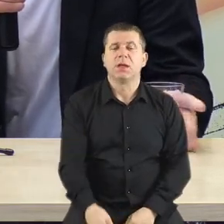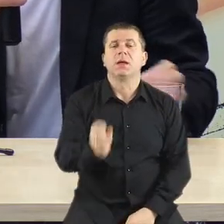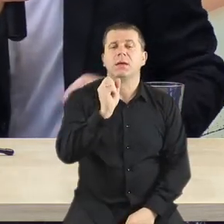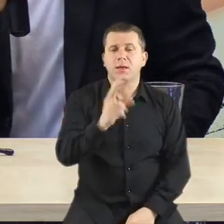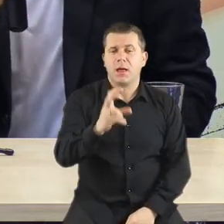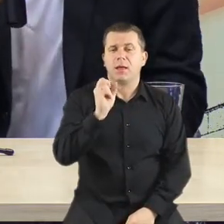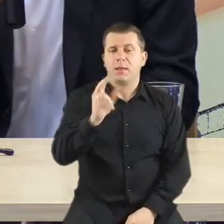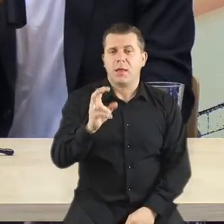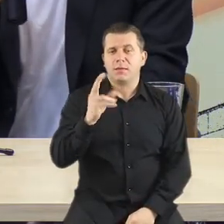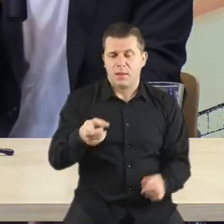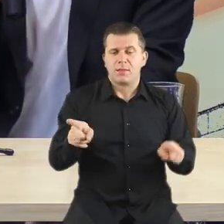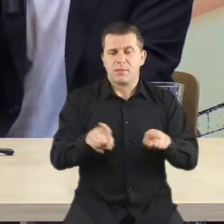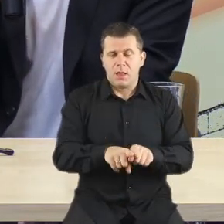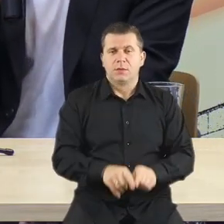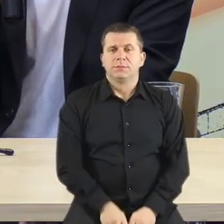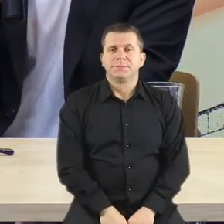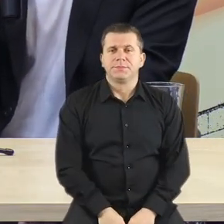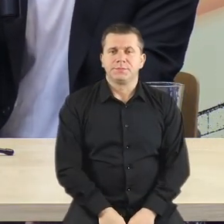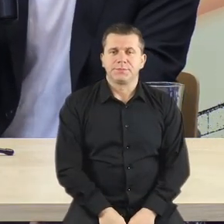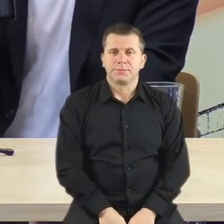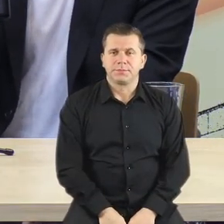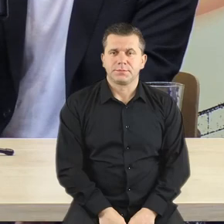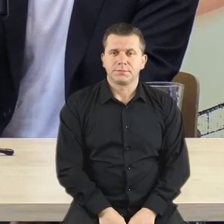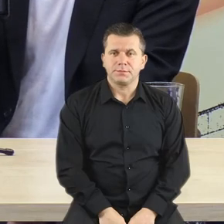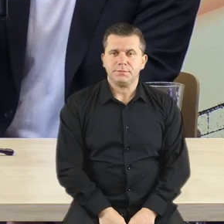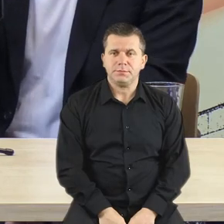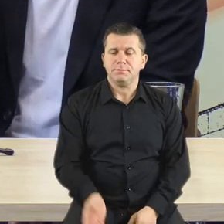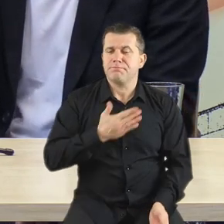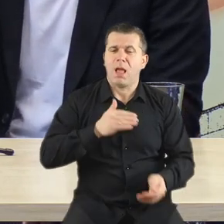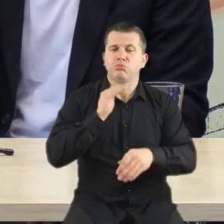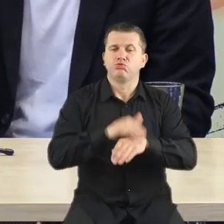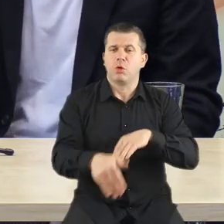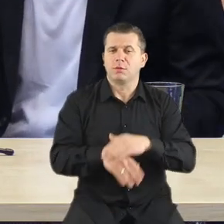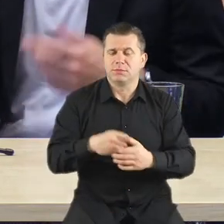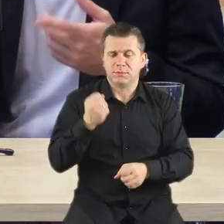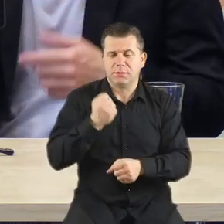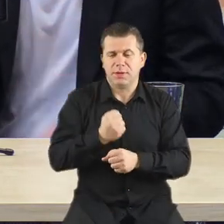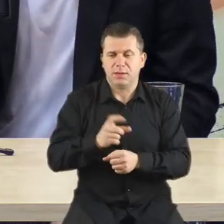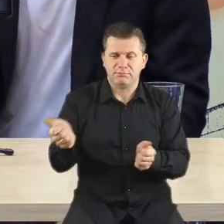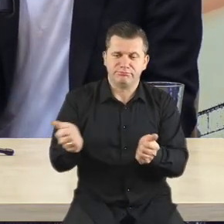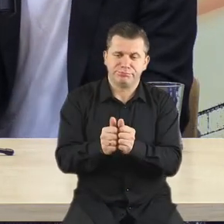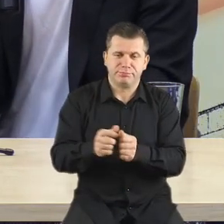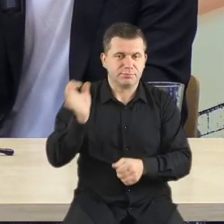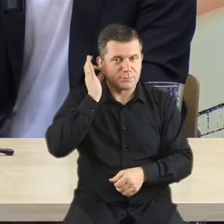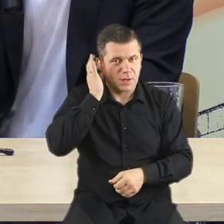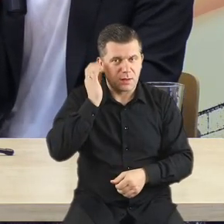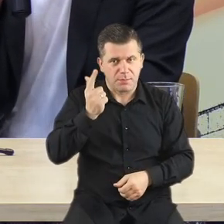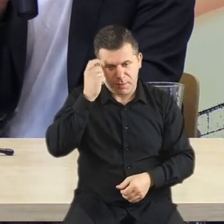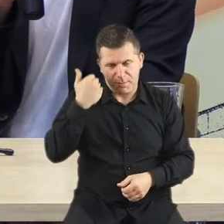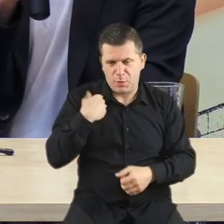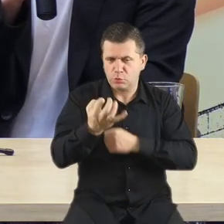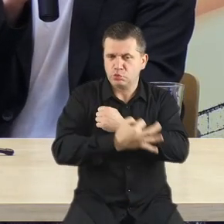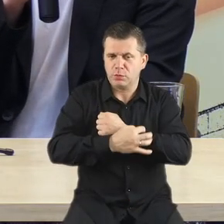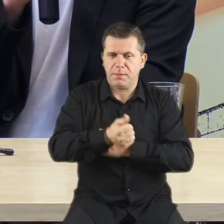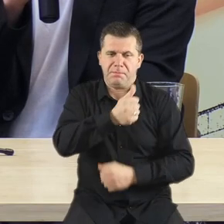Tak, jak najbardziej też. Ja rzeczywiście miałem szczęście pracować u takiej pani. To pamiętam, że byłem na